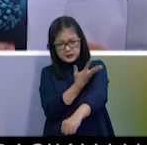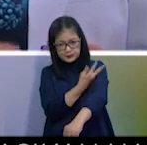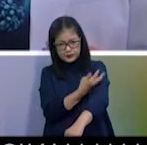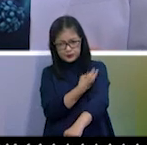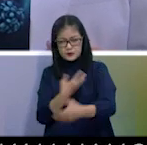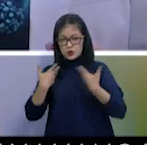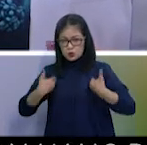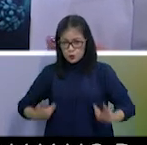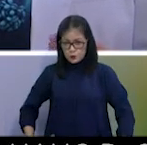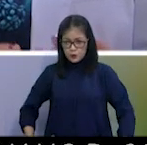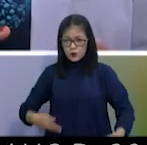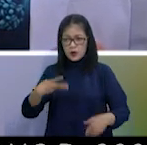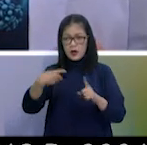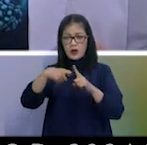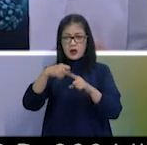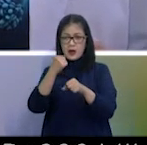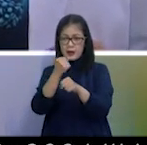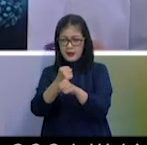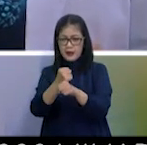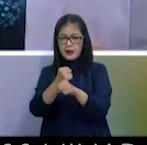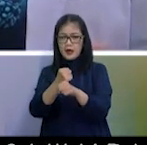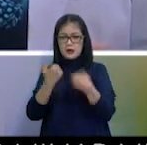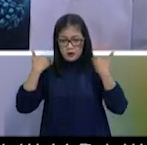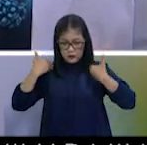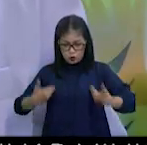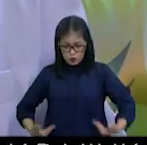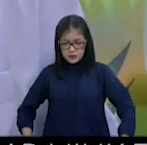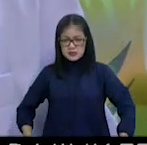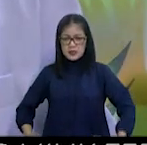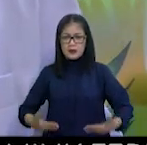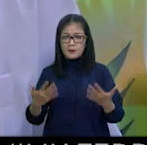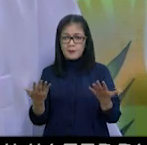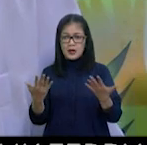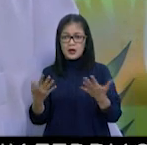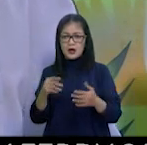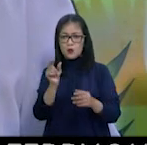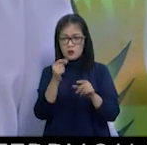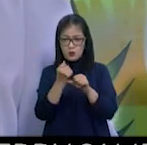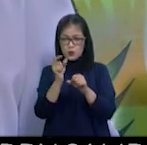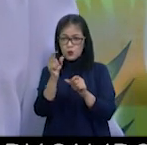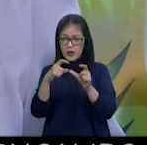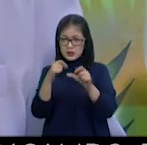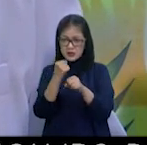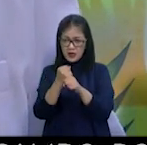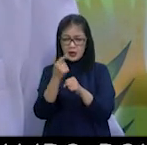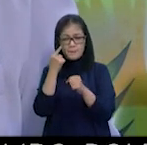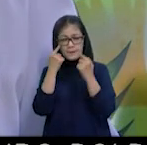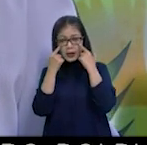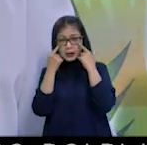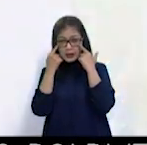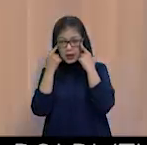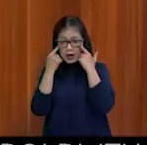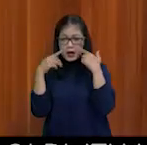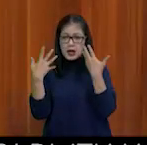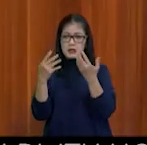dilakukan EKG, ke ronsen toraks, kemudian ada USG, pemeriksaan mata, dan pemeriksaan